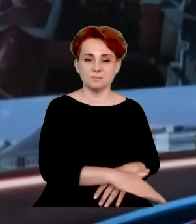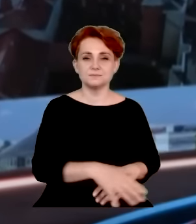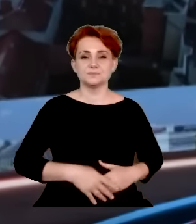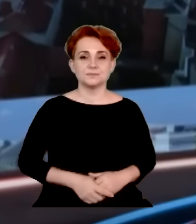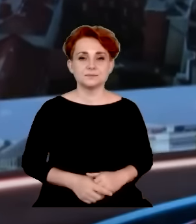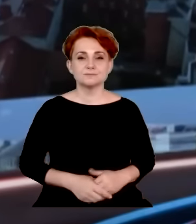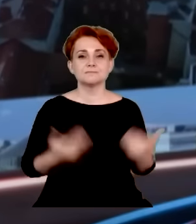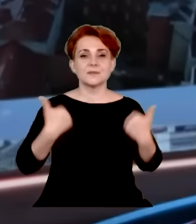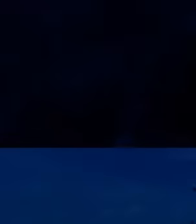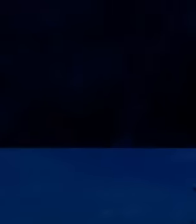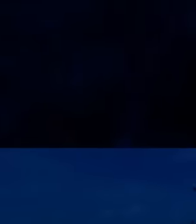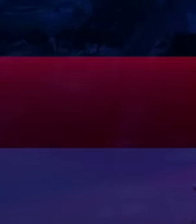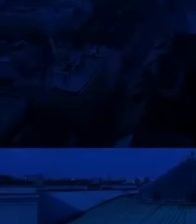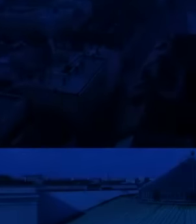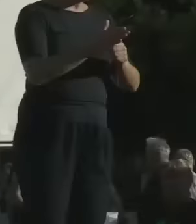Rafał Patyra, do dzieła!